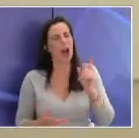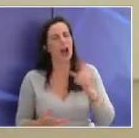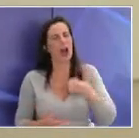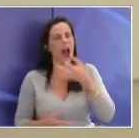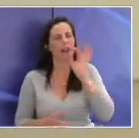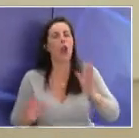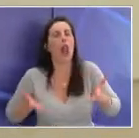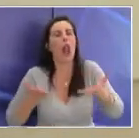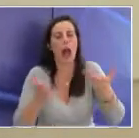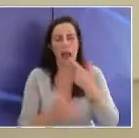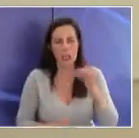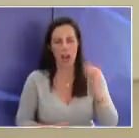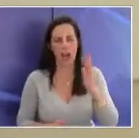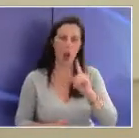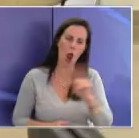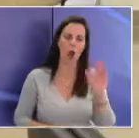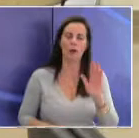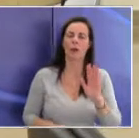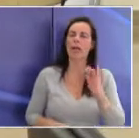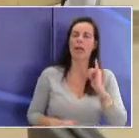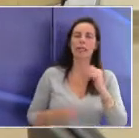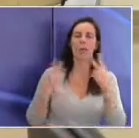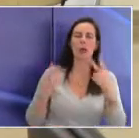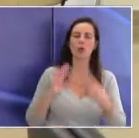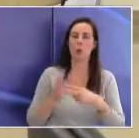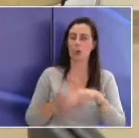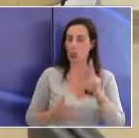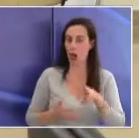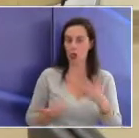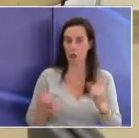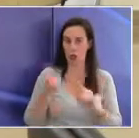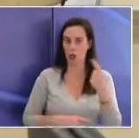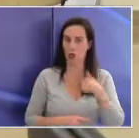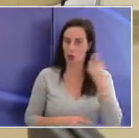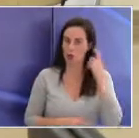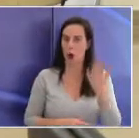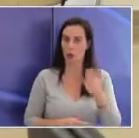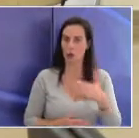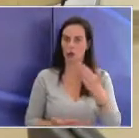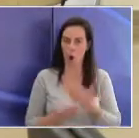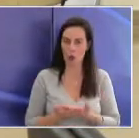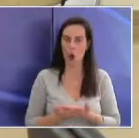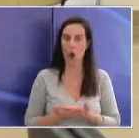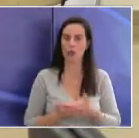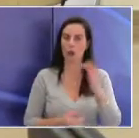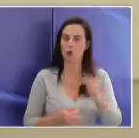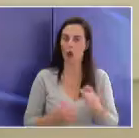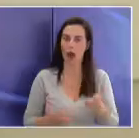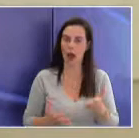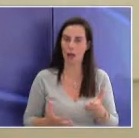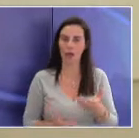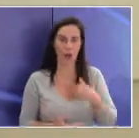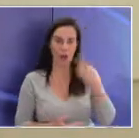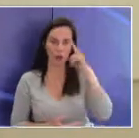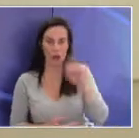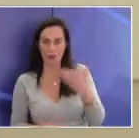ממהרת לקפוץ למסקנות. ואיזה משמעויות פוליטיות יש לזה? להתפתחויות האלה אנחנו שומעים שהיועץ המשפטי יושב... אני לא